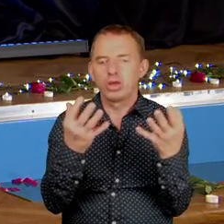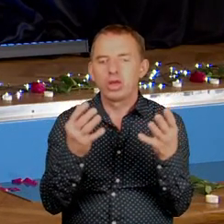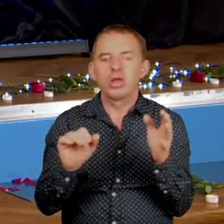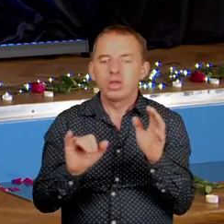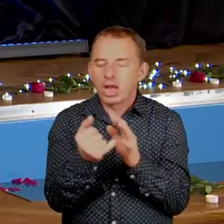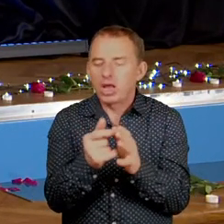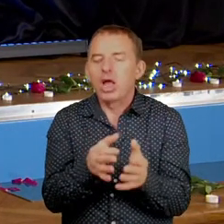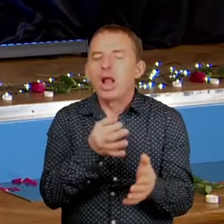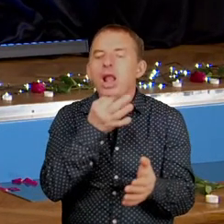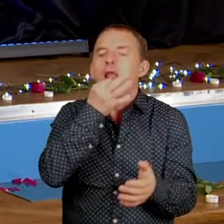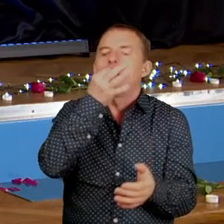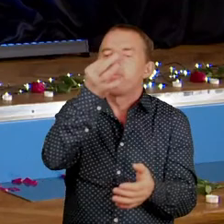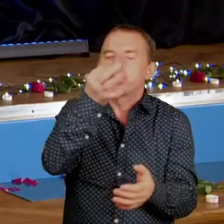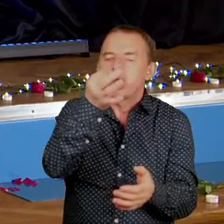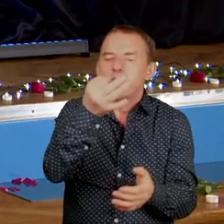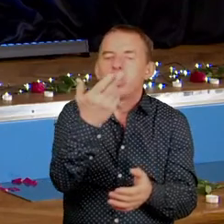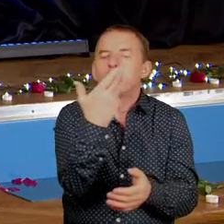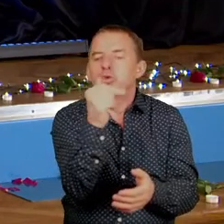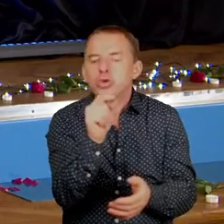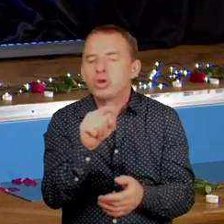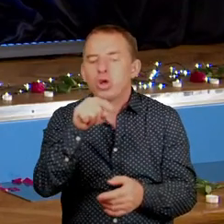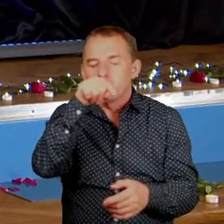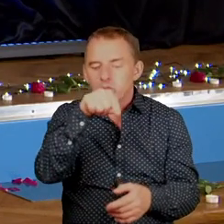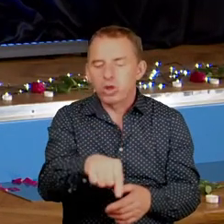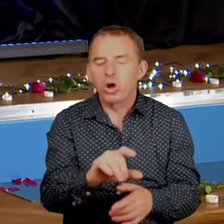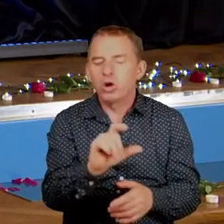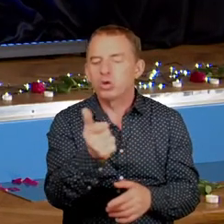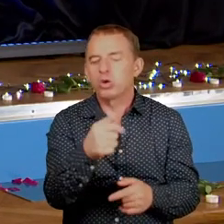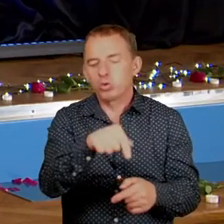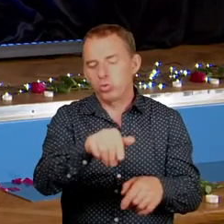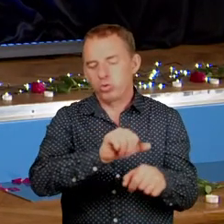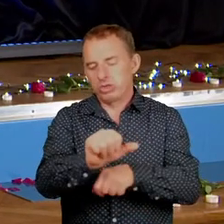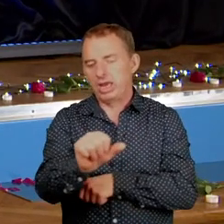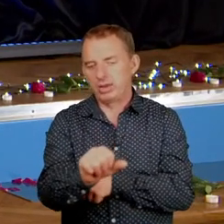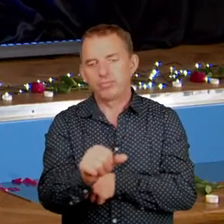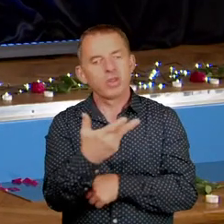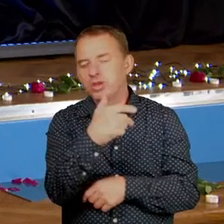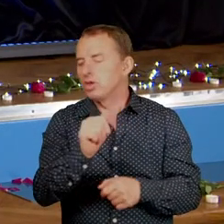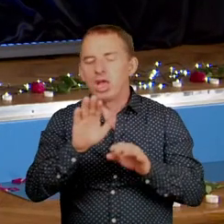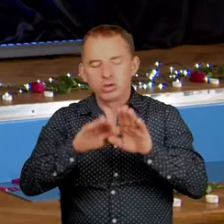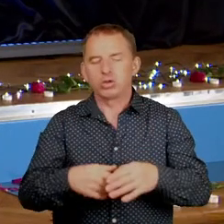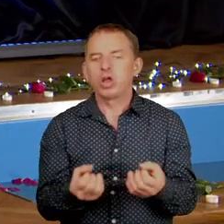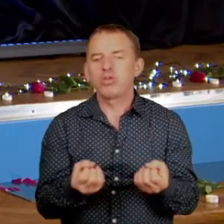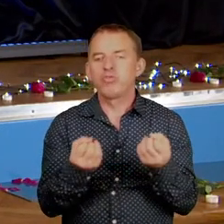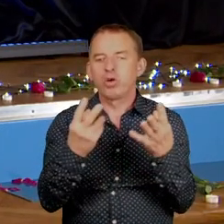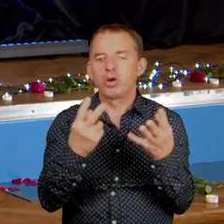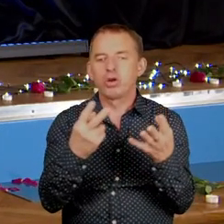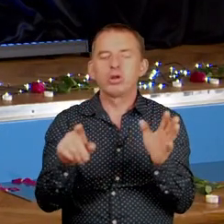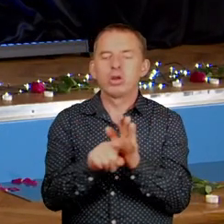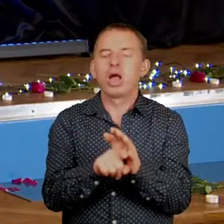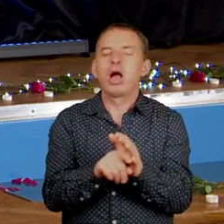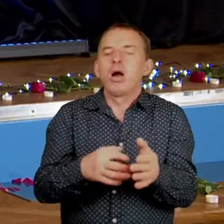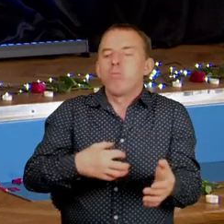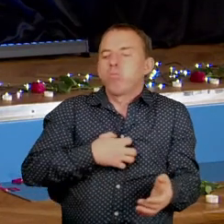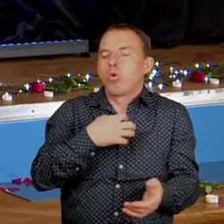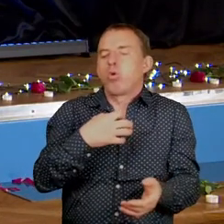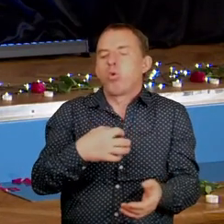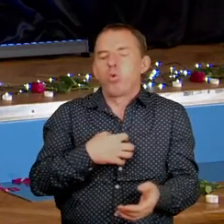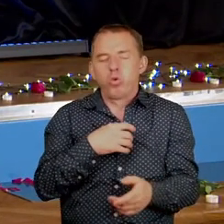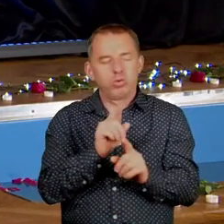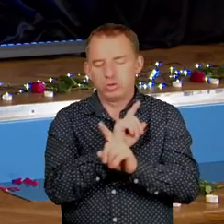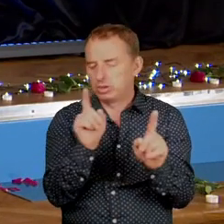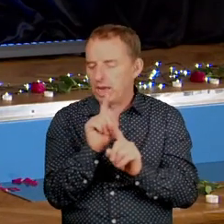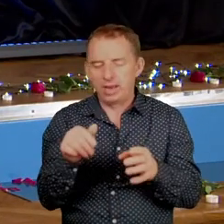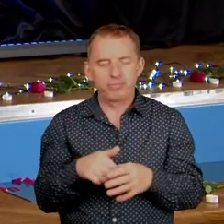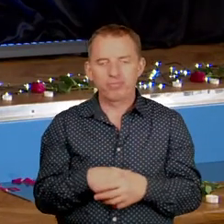lepszego niż to, co tu. We were not made for pain. Nie zostaliśmy stworzeni dla bólu. God did not create this world